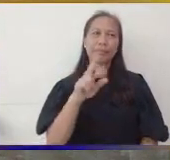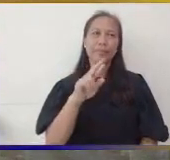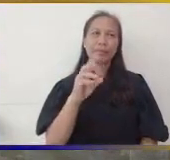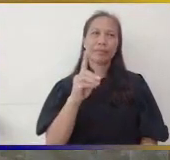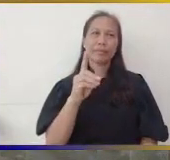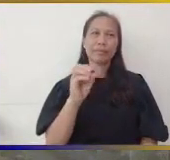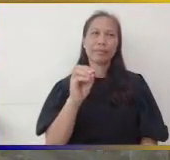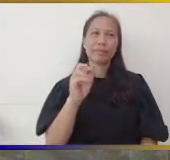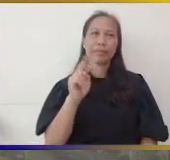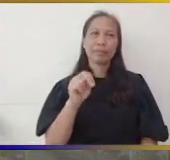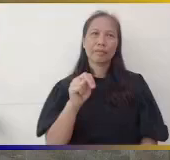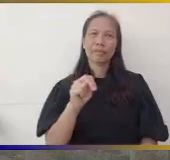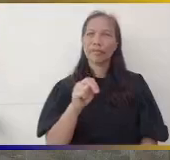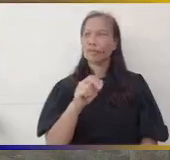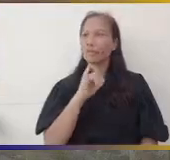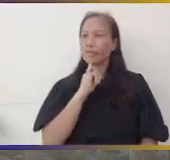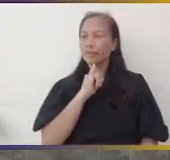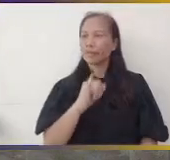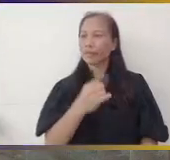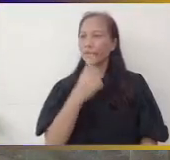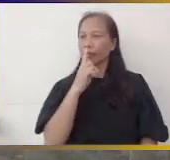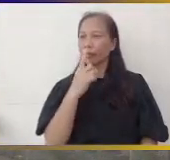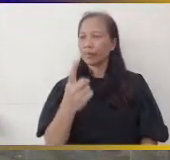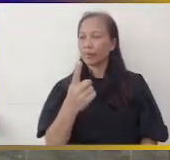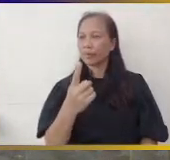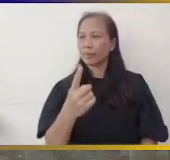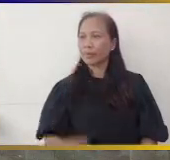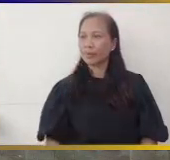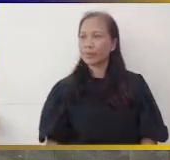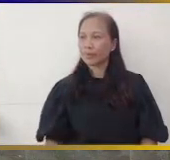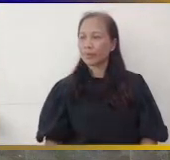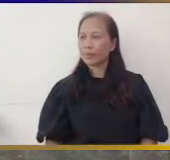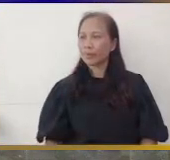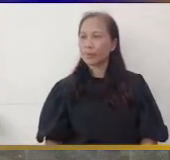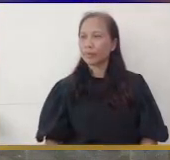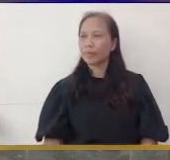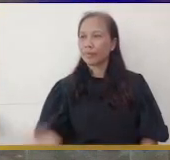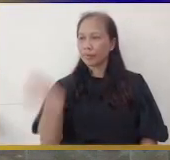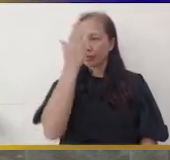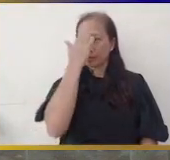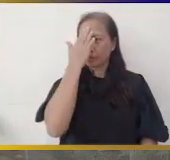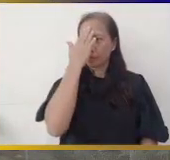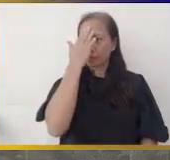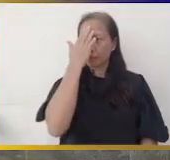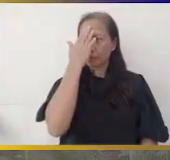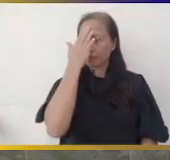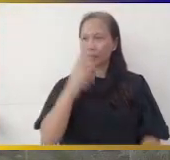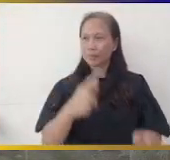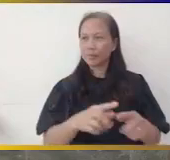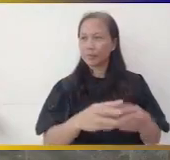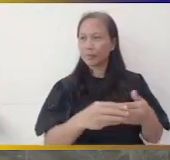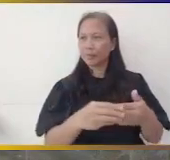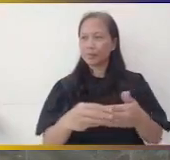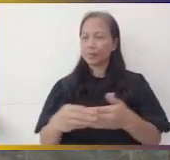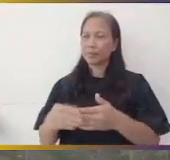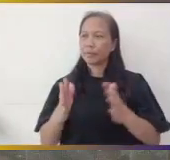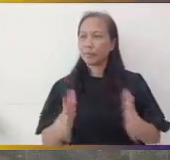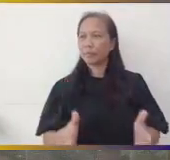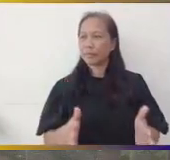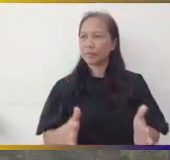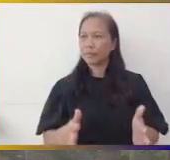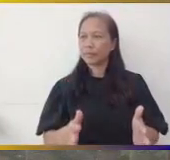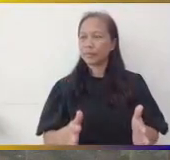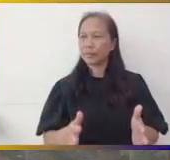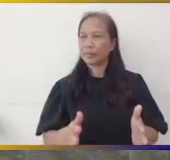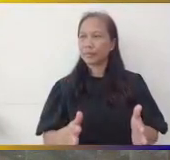siya po ay isa rin na Ah isa po siya sa mga naging kinikilalang ah leader or heads of the